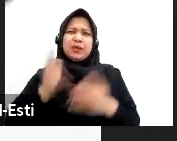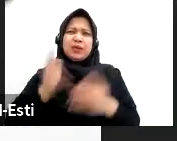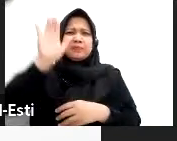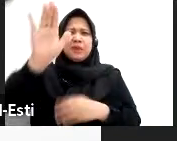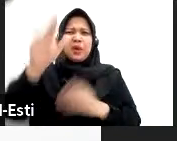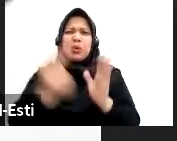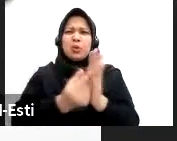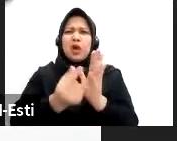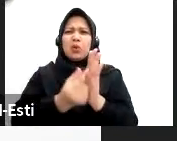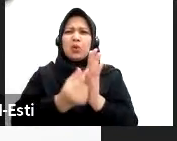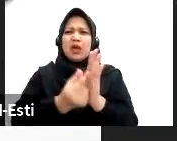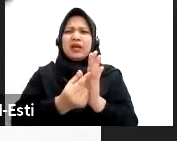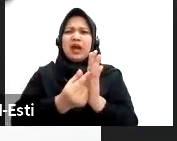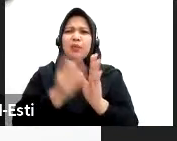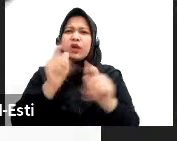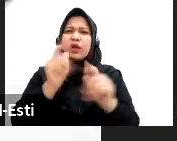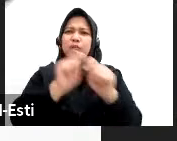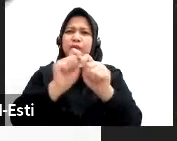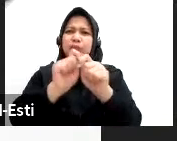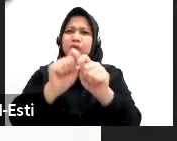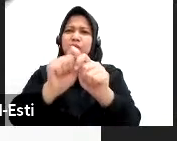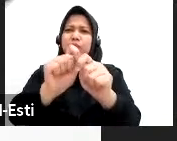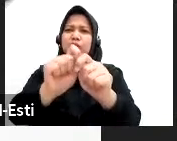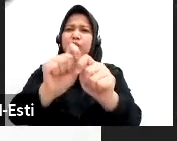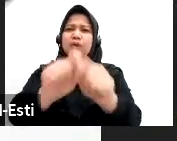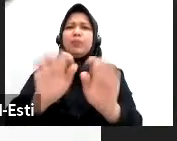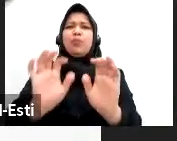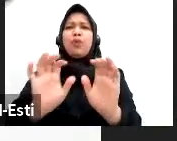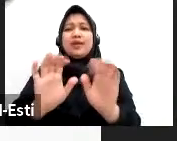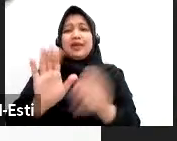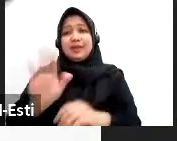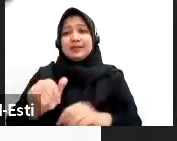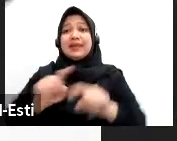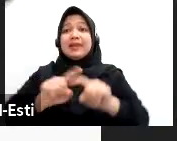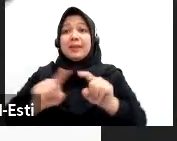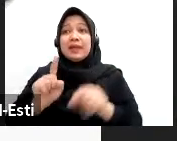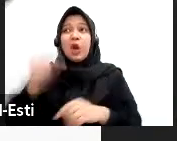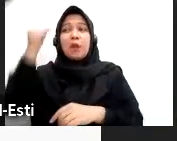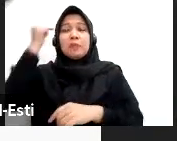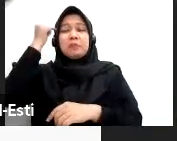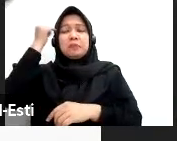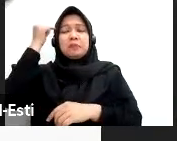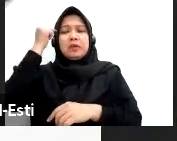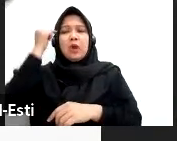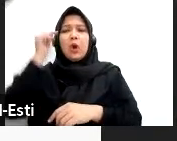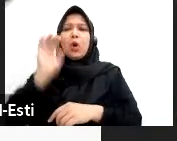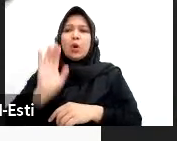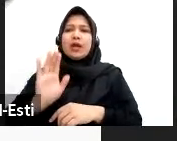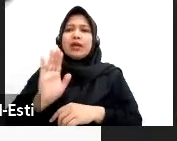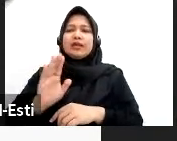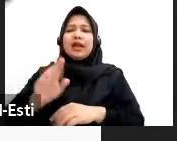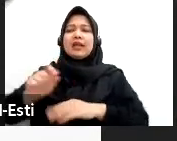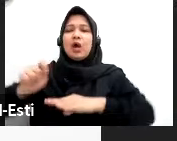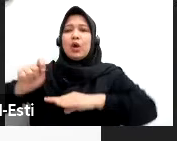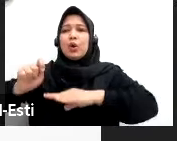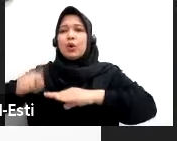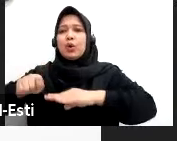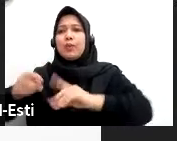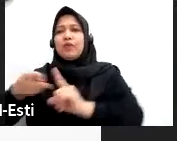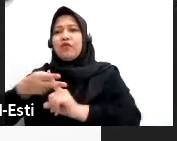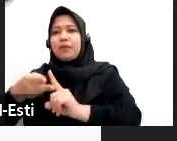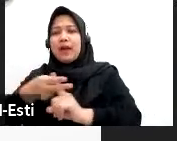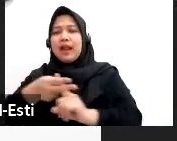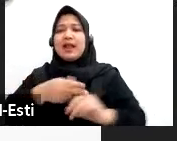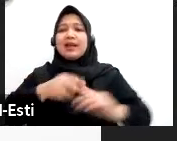banyak yang akan terbit tapi kalau kita akan berpandangan bahwa mau memisahkan antara hukum formal dan hukum